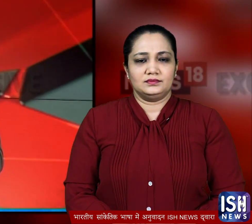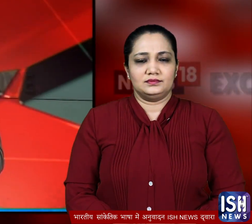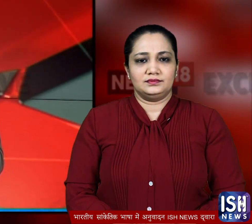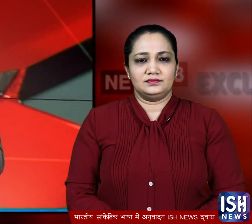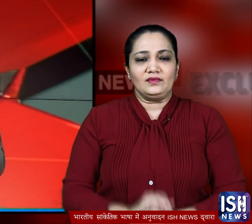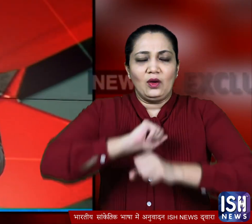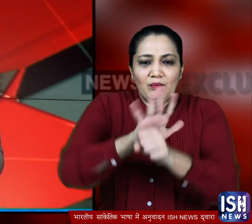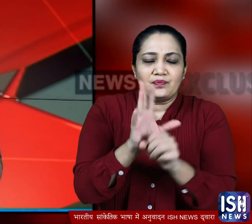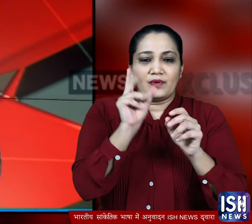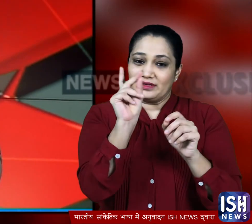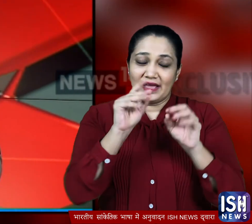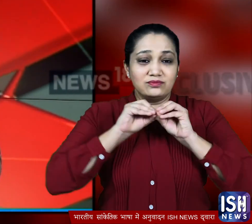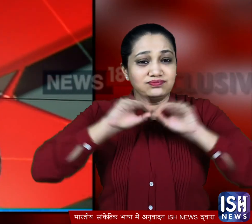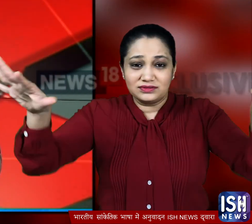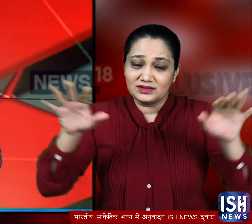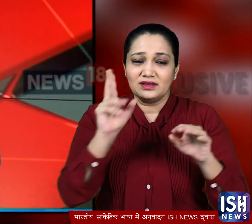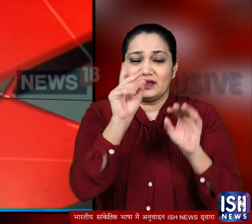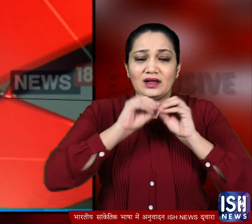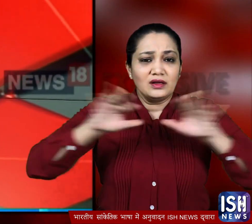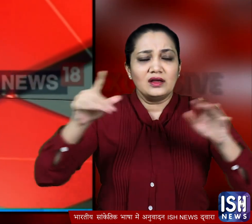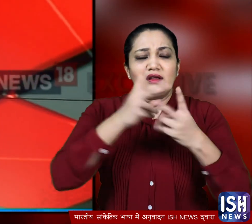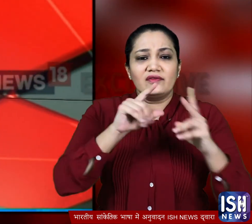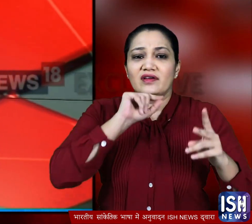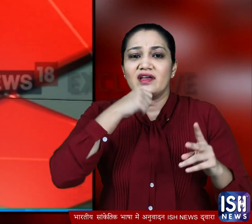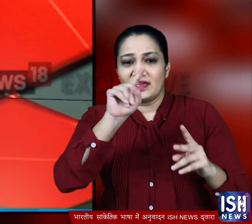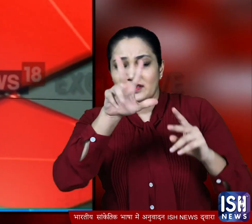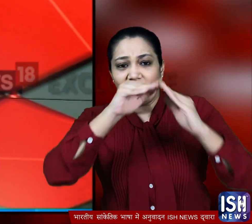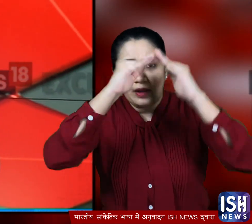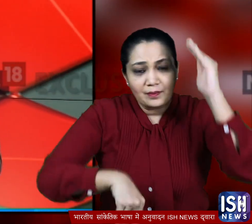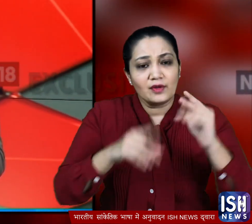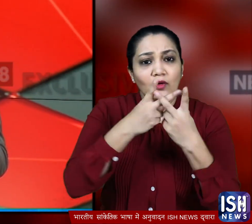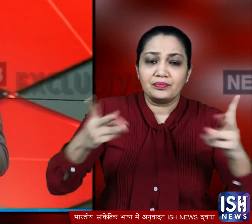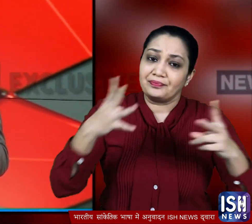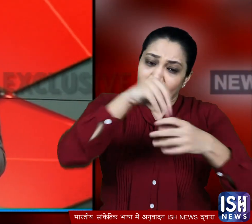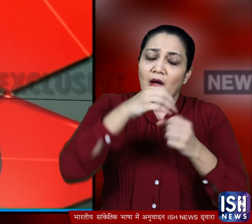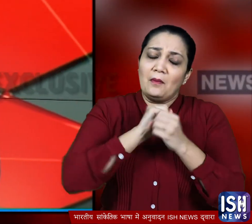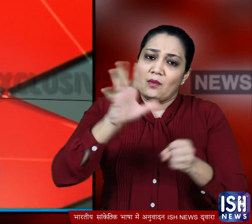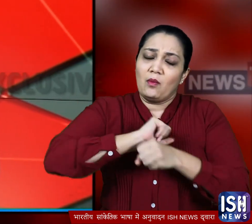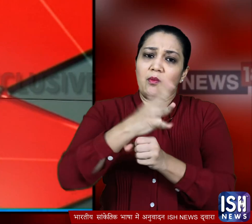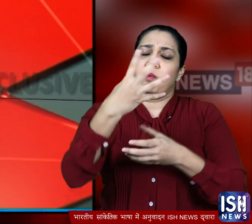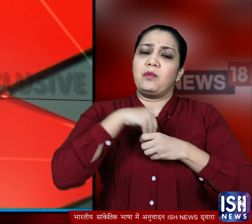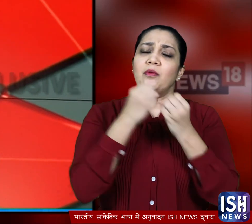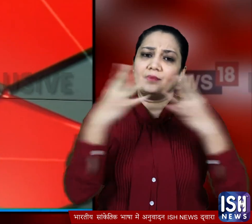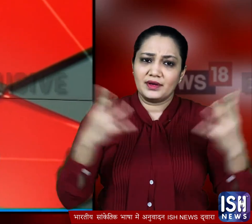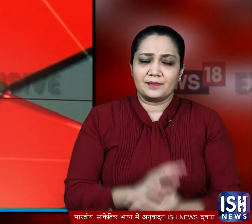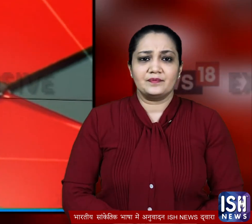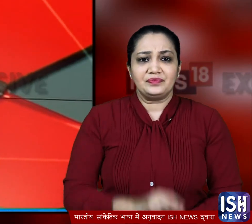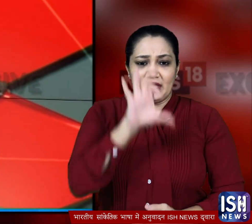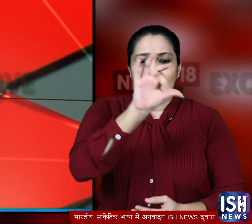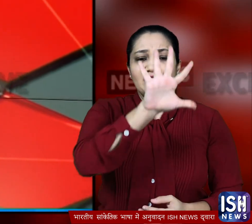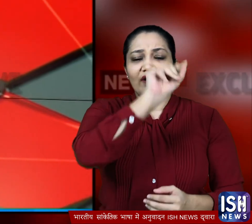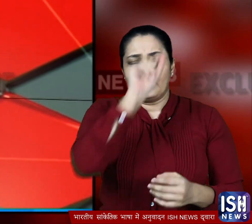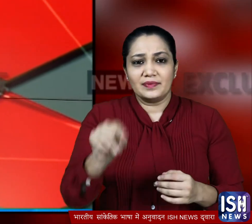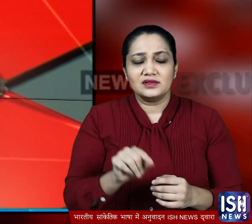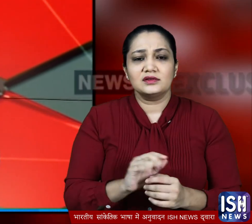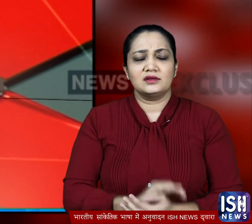कि महामारी की दूसरी लहर के दौरान ही कई राज्यों में 18 साल से कम उम्र के बच्चे भी कोरोना की चपेट में आए, जिनमें 95% से